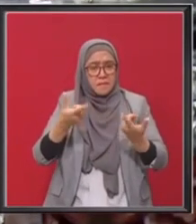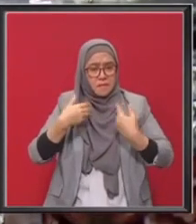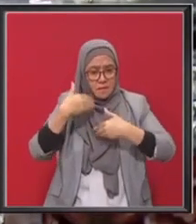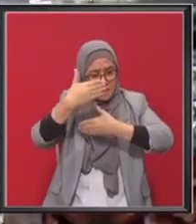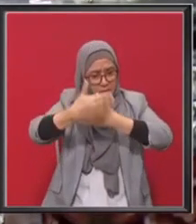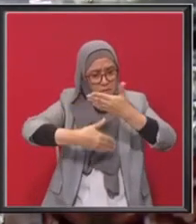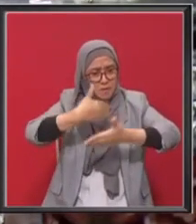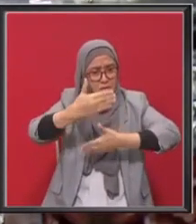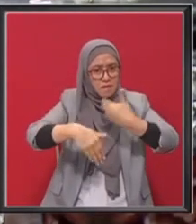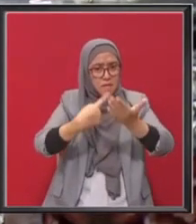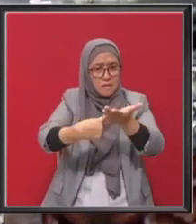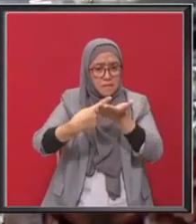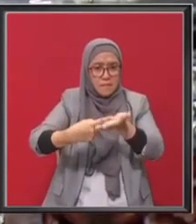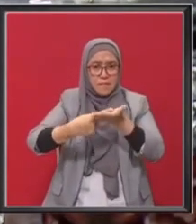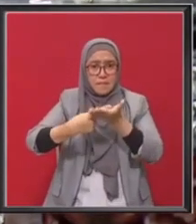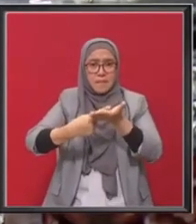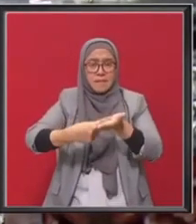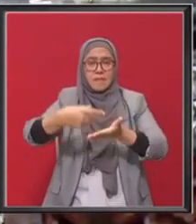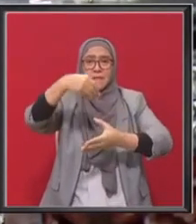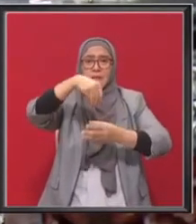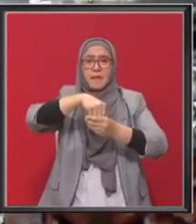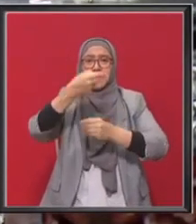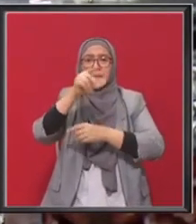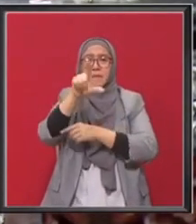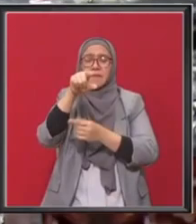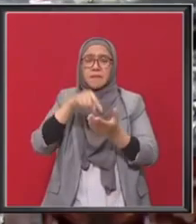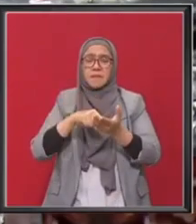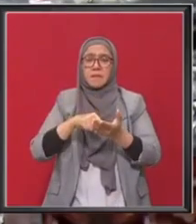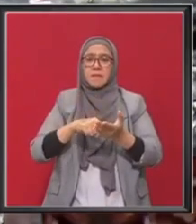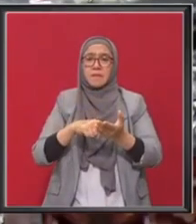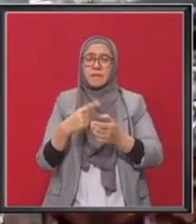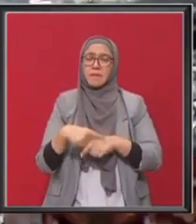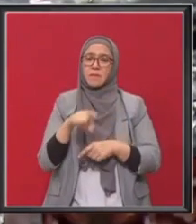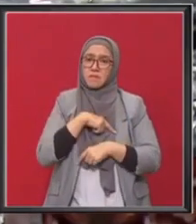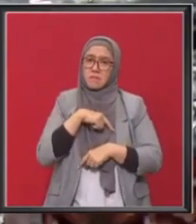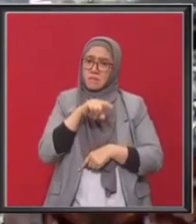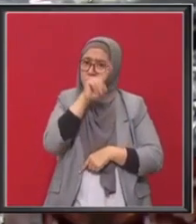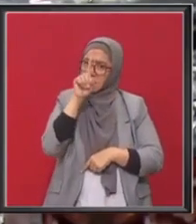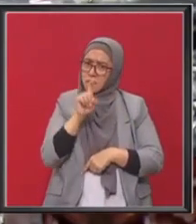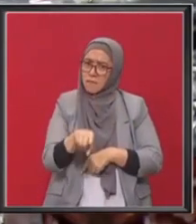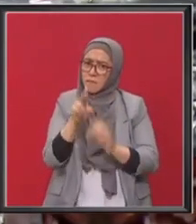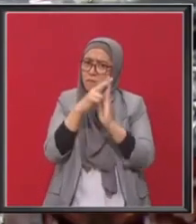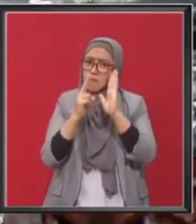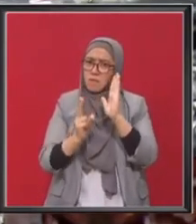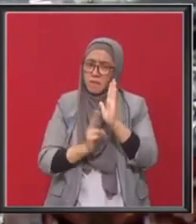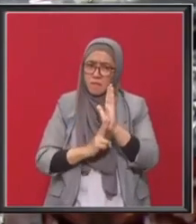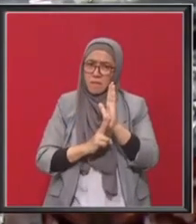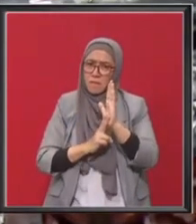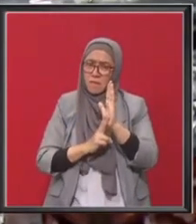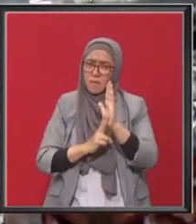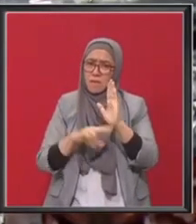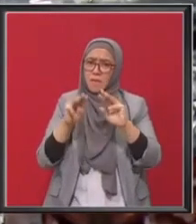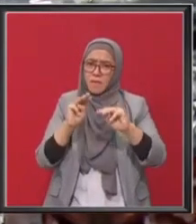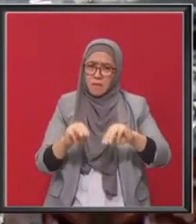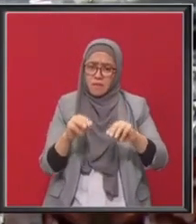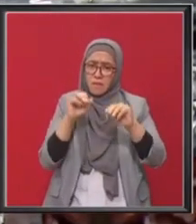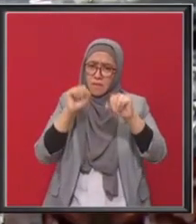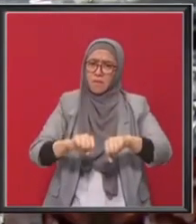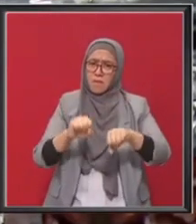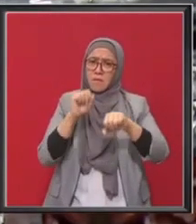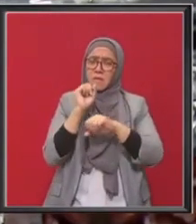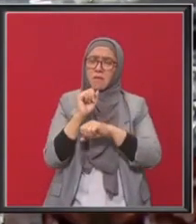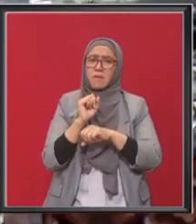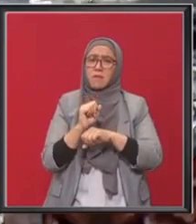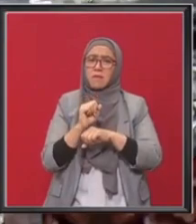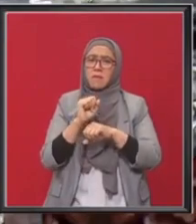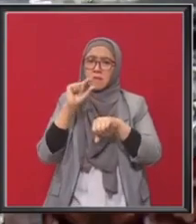dalam perkawinan Adapun Iswandi bangkit Muhammad haddaqah undang-undang yang sejati itu mampu bagi saya sangat mampu ia bahkan kalau kita